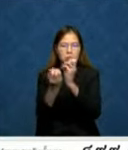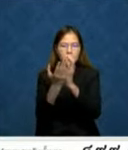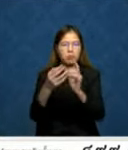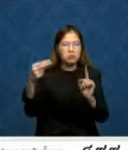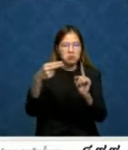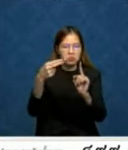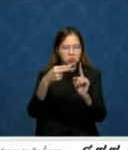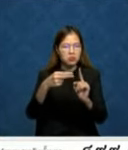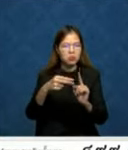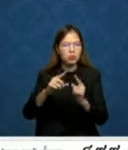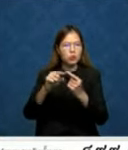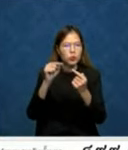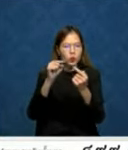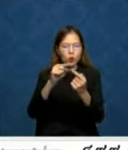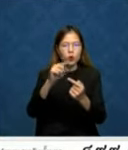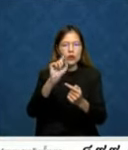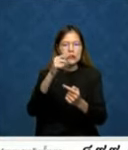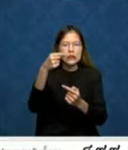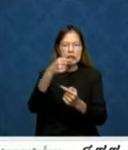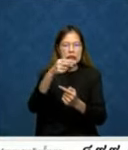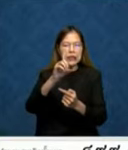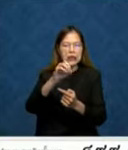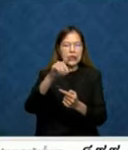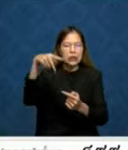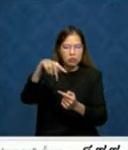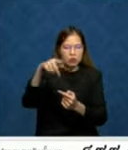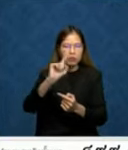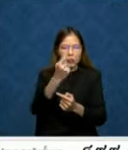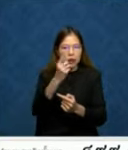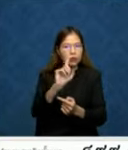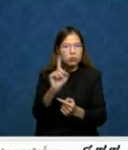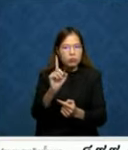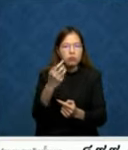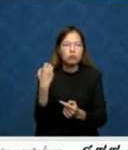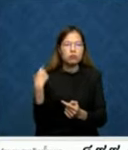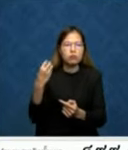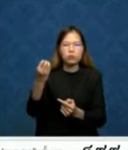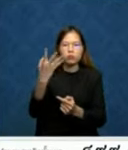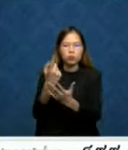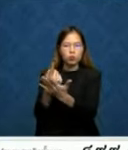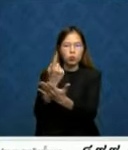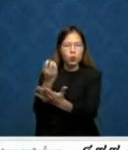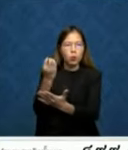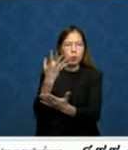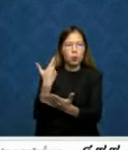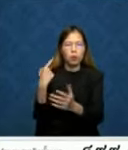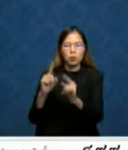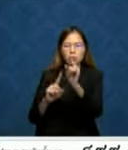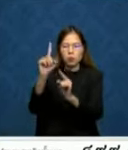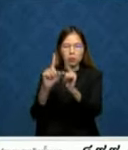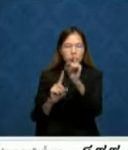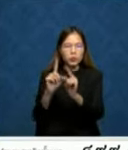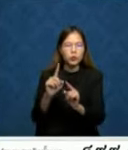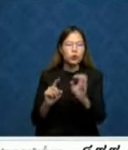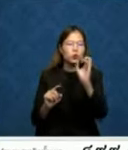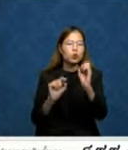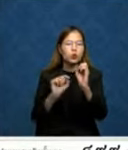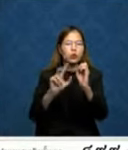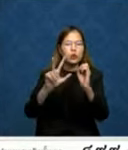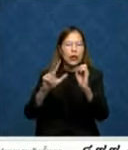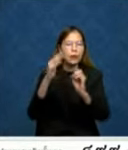ต่อ GDP ใหม่หรือไม่ผู้แทนสภาพัฒน์ตอบดีนะครับผู้แทนสภาพัฒน์บอกเดิมประเมินไว้ที่ปีนี้ 0.3